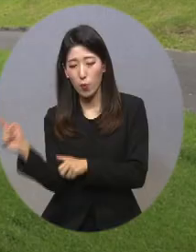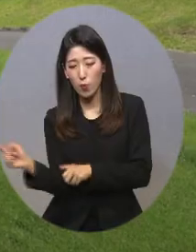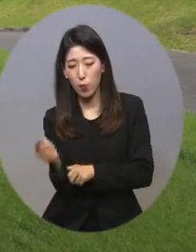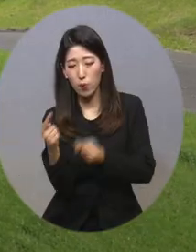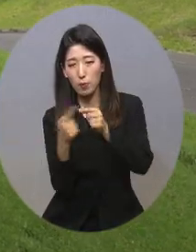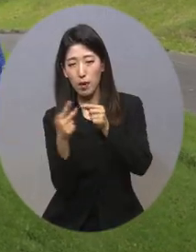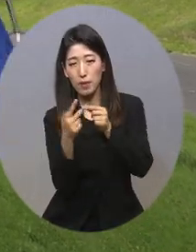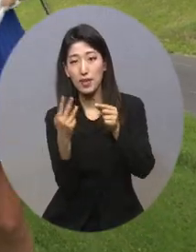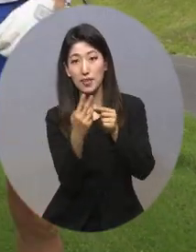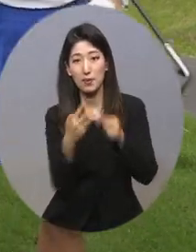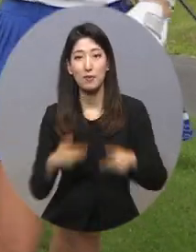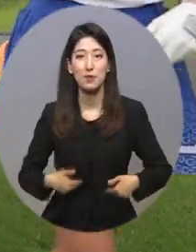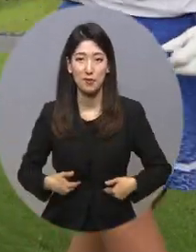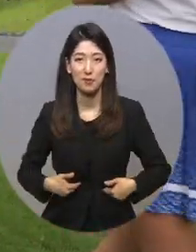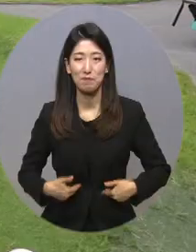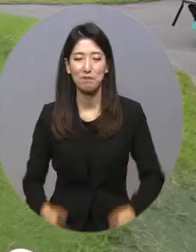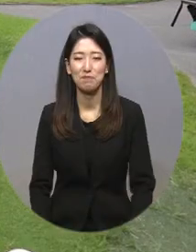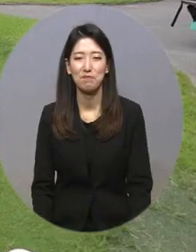셋. 화이팅!